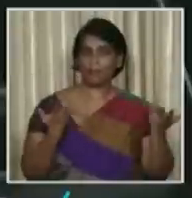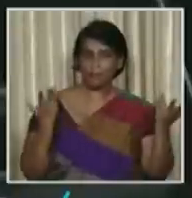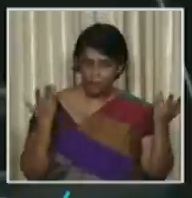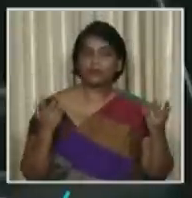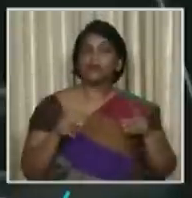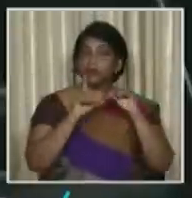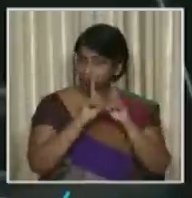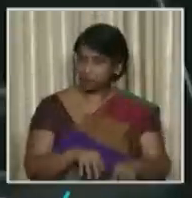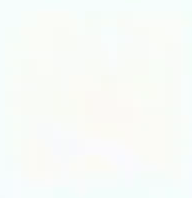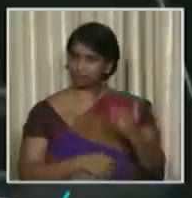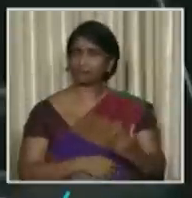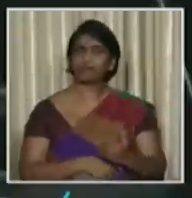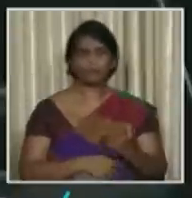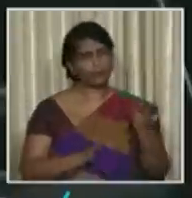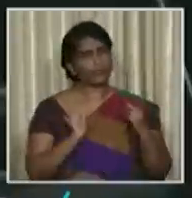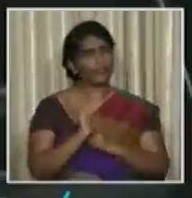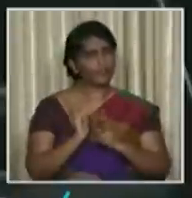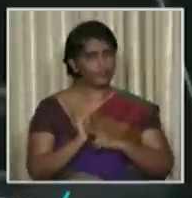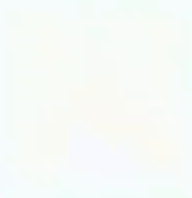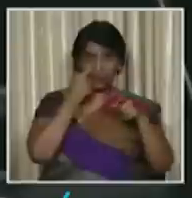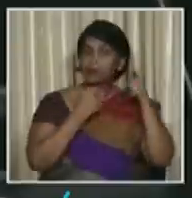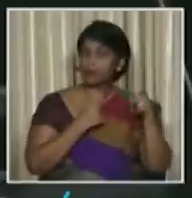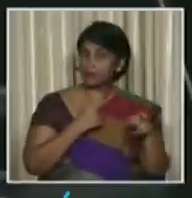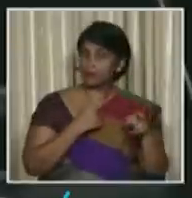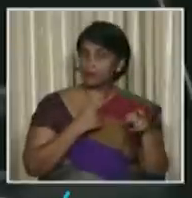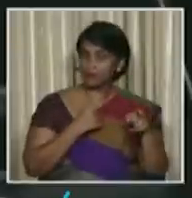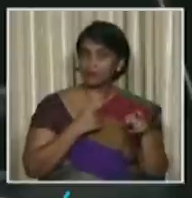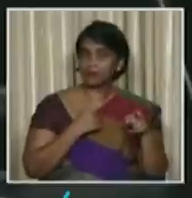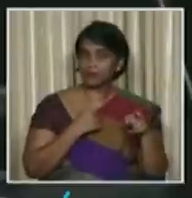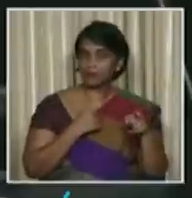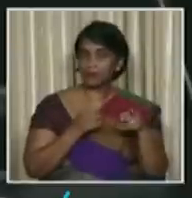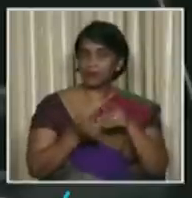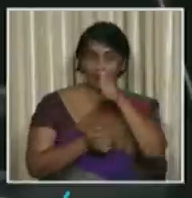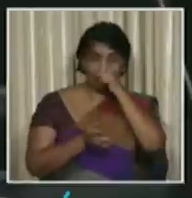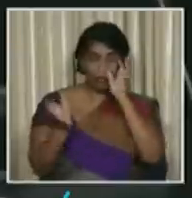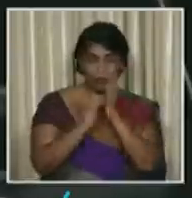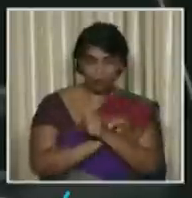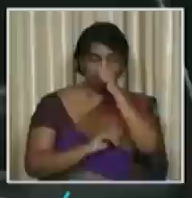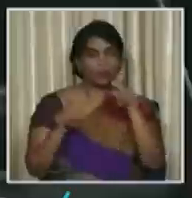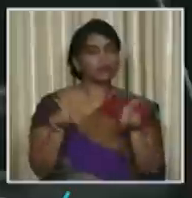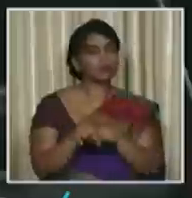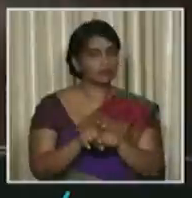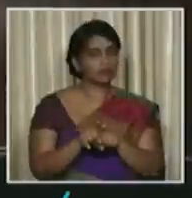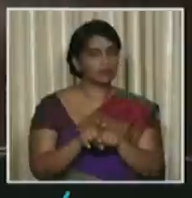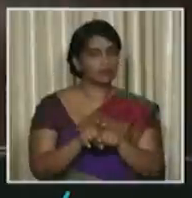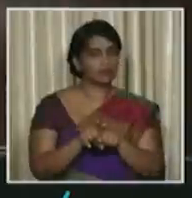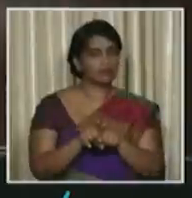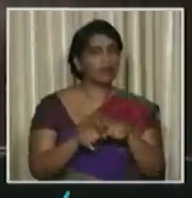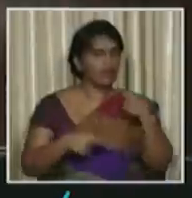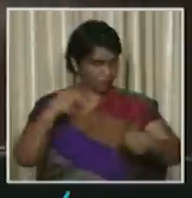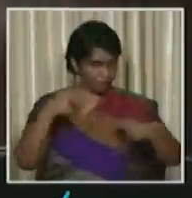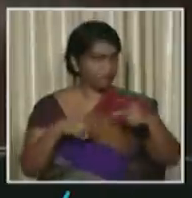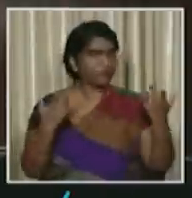අන්න හොරෝ අල්ලමු කියලා. මට දැනෙන්නේ ජේදාස රාජපක්ෂ මහත්තයා අර පොලේ පොකට් එකක් දාලා දුවන හොරා මේක විවාදයට යනවද නැද්ද